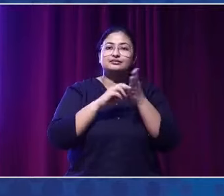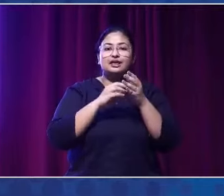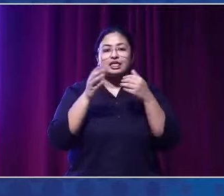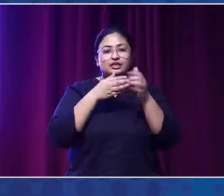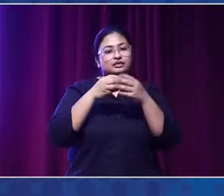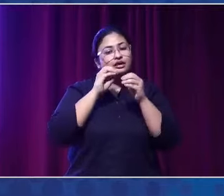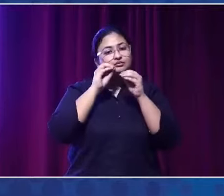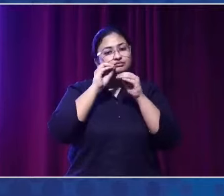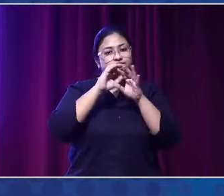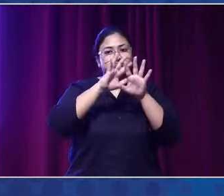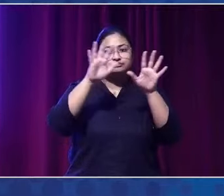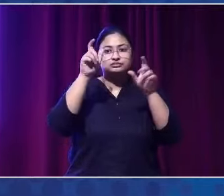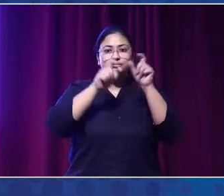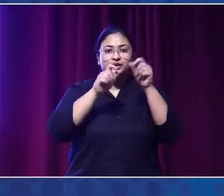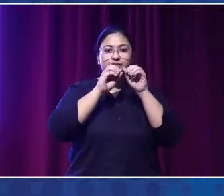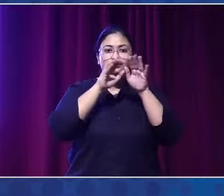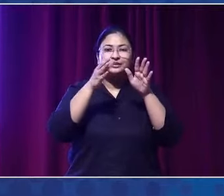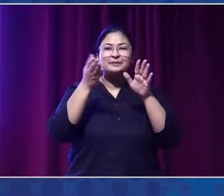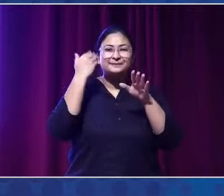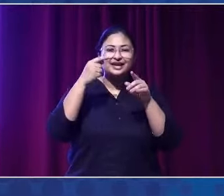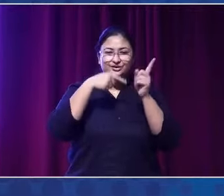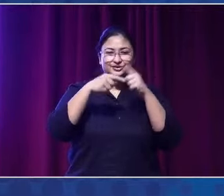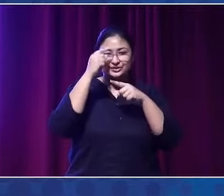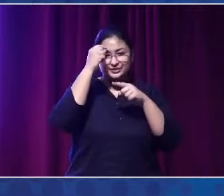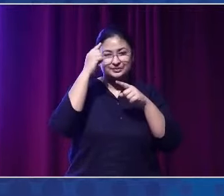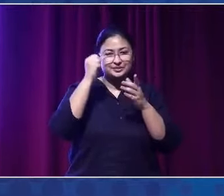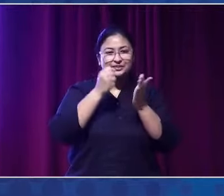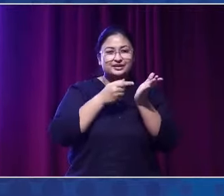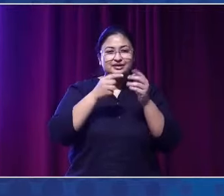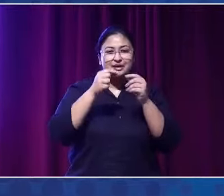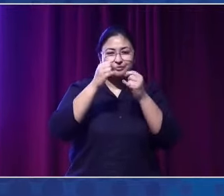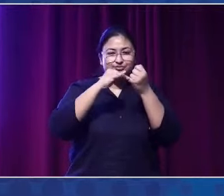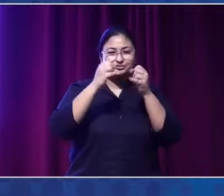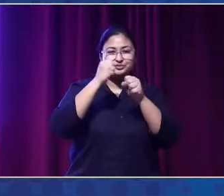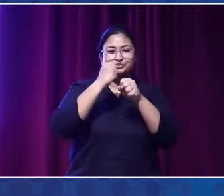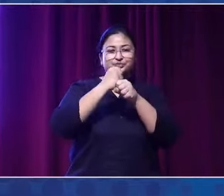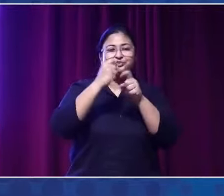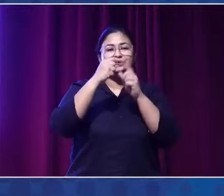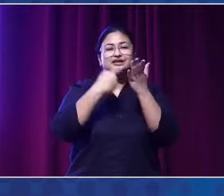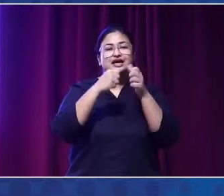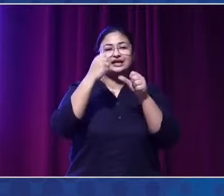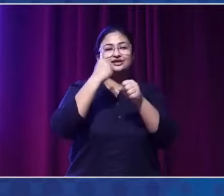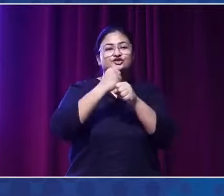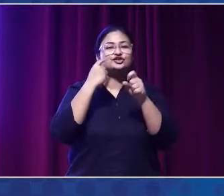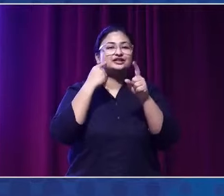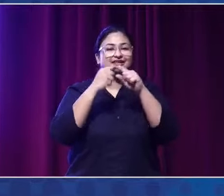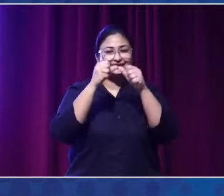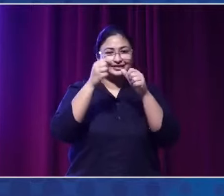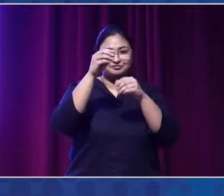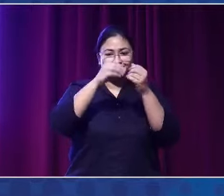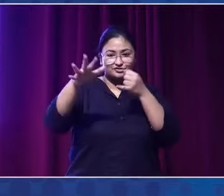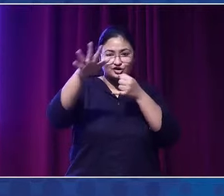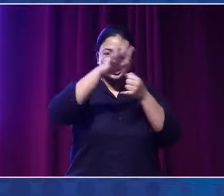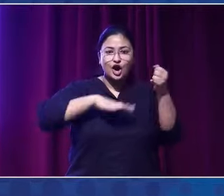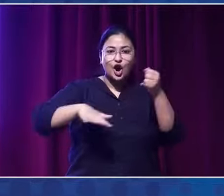पहले प्रगति मैदान में फेयर लगता था तो एक गुब्बारा ऊपर उड़ जाता था, उसमें लिखा होता, वो दिख रहा है सबको, अब या तो उसे शूट करें या नीचे लाएं,